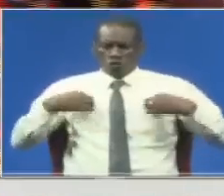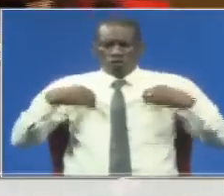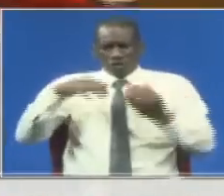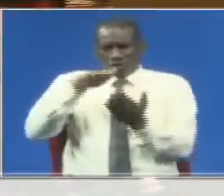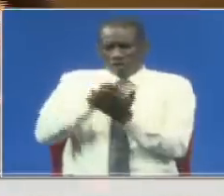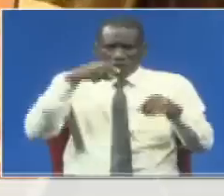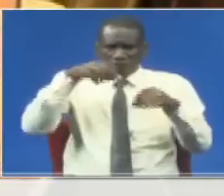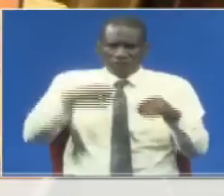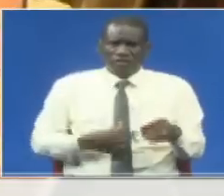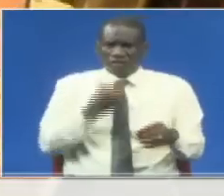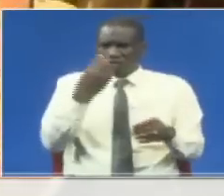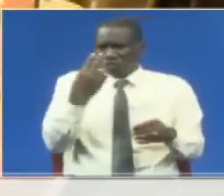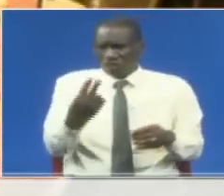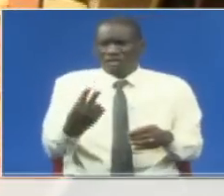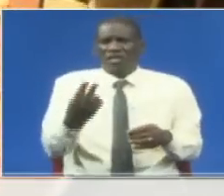maonyesho,